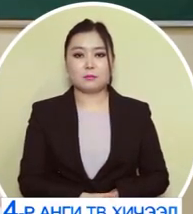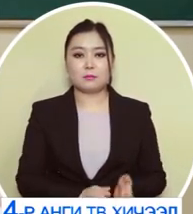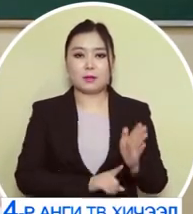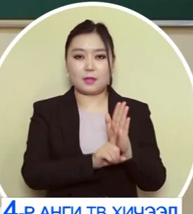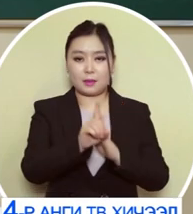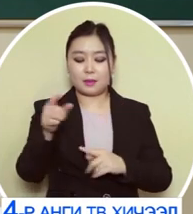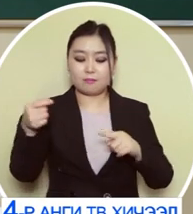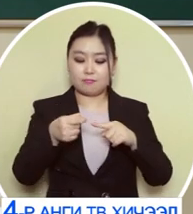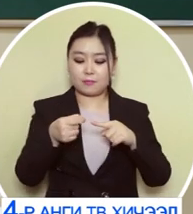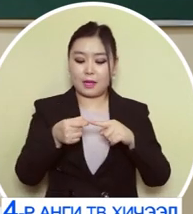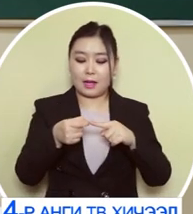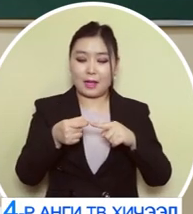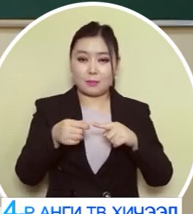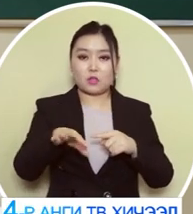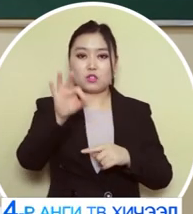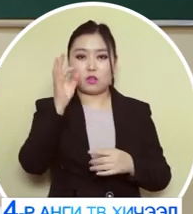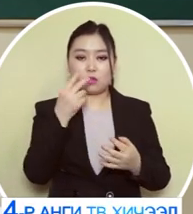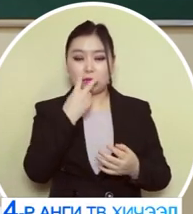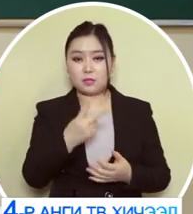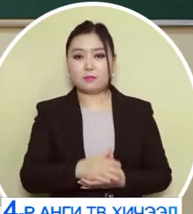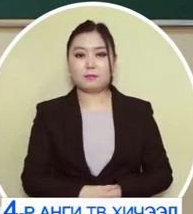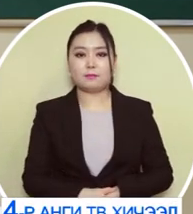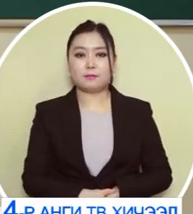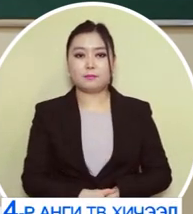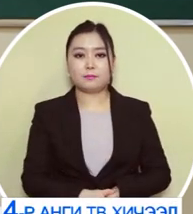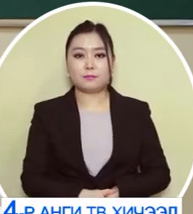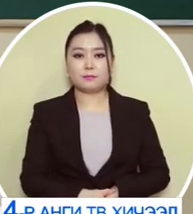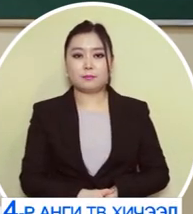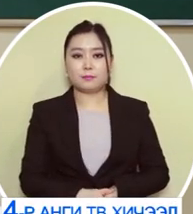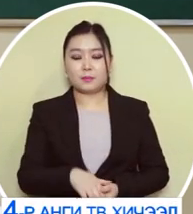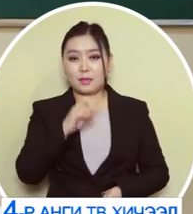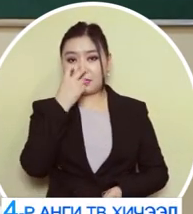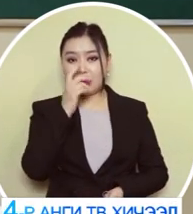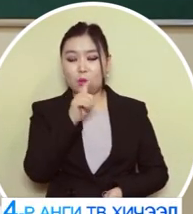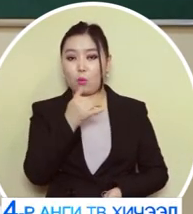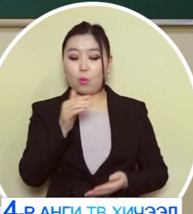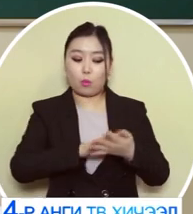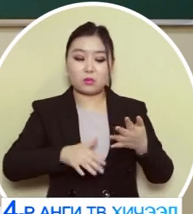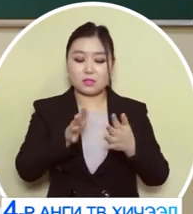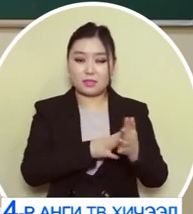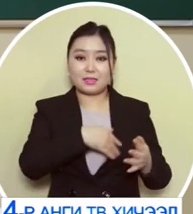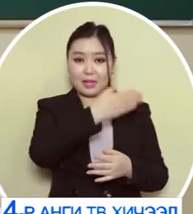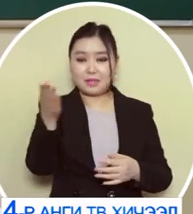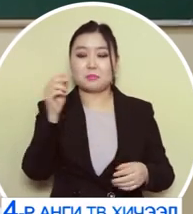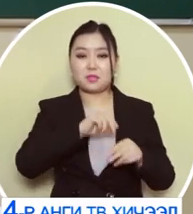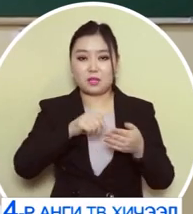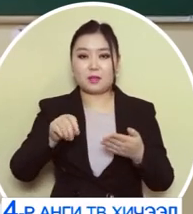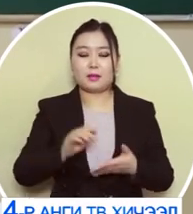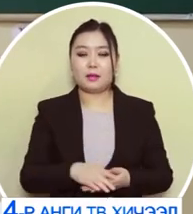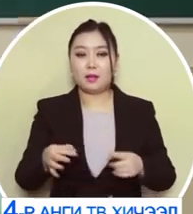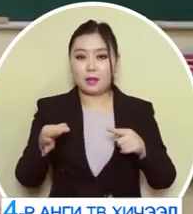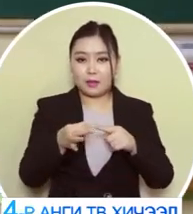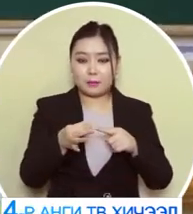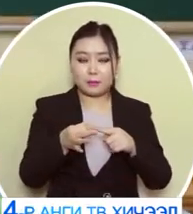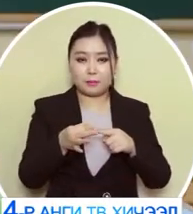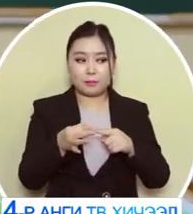қасық. Темірден жасалған. Дәптерлеріңе жұмыс парағына белгілеп